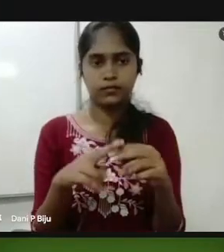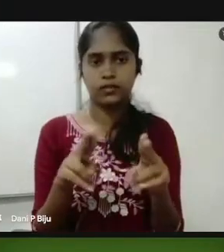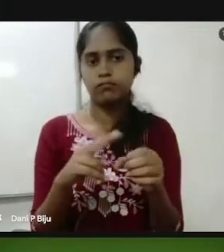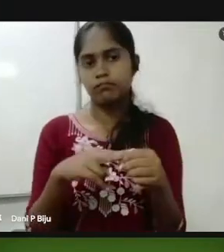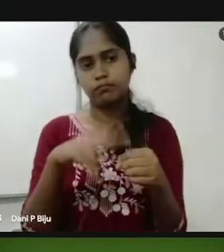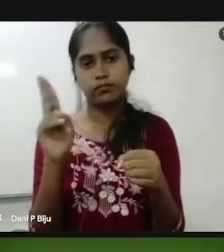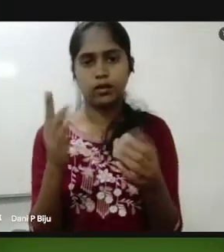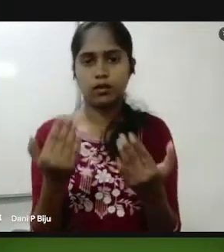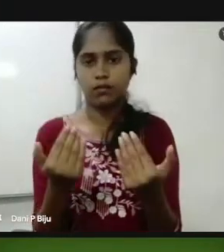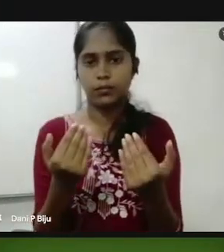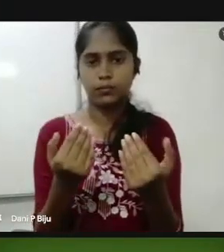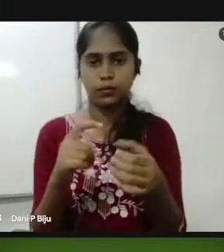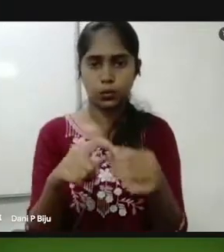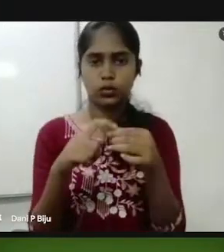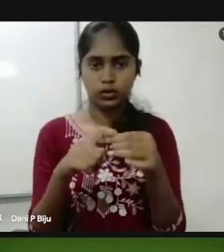ക്വസ്റ്റ്യൻസ് ഇടാം.